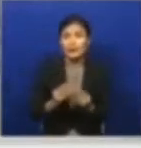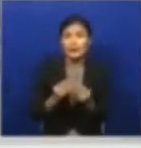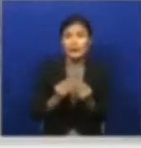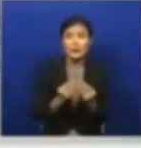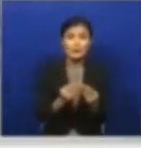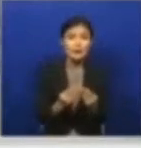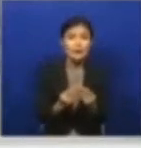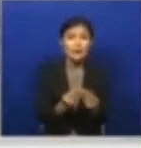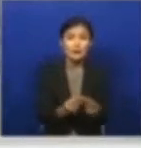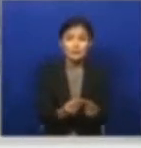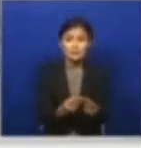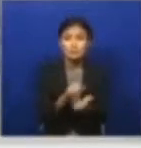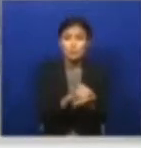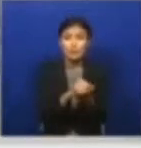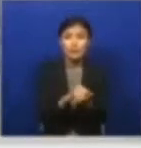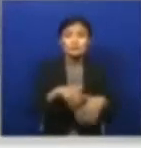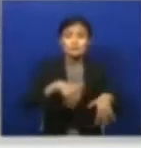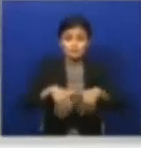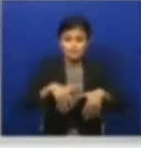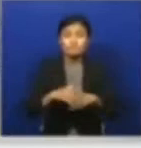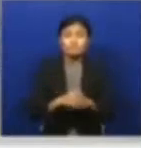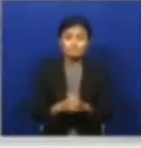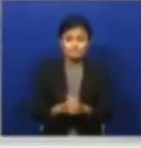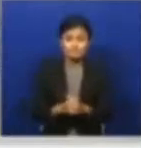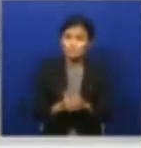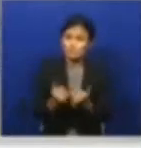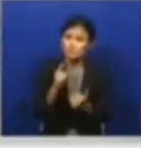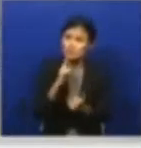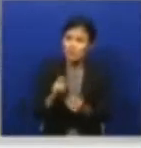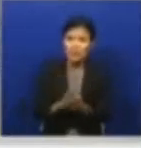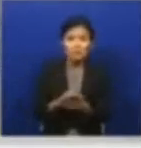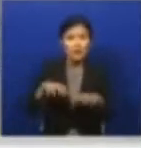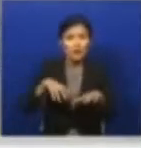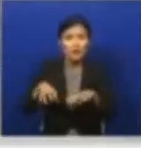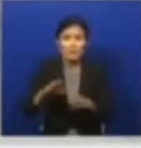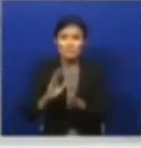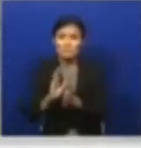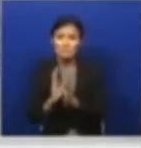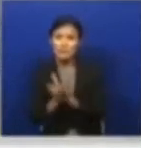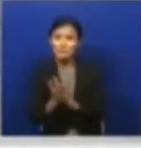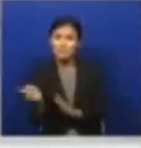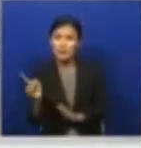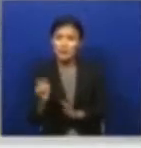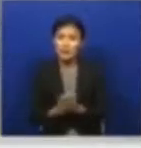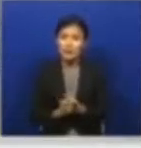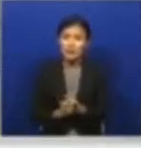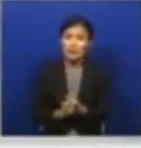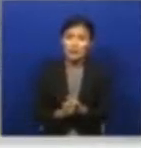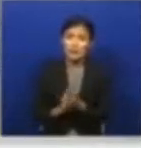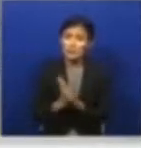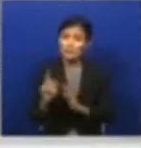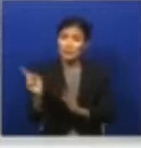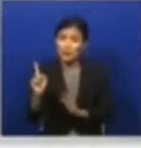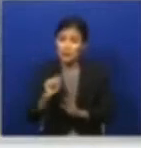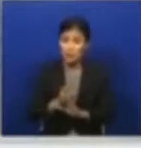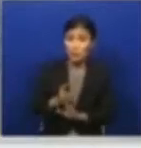ประชาชนท่านประธานครับท่านปรับปรุงบริหารปฏิรูปอย่างไรในช่วงก่อนนี้ดีกว่